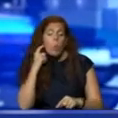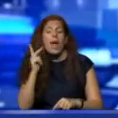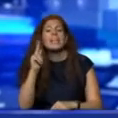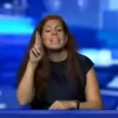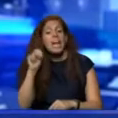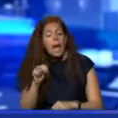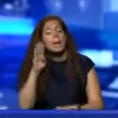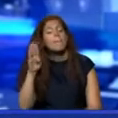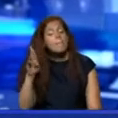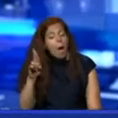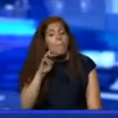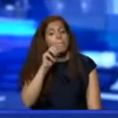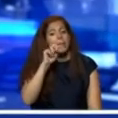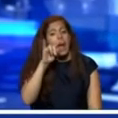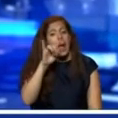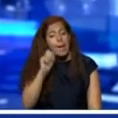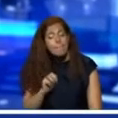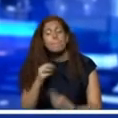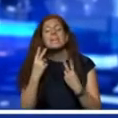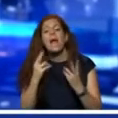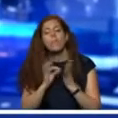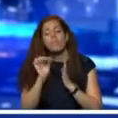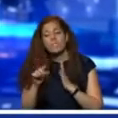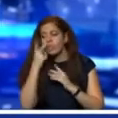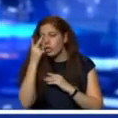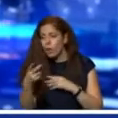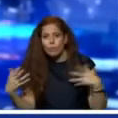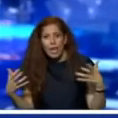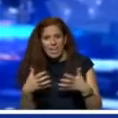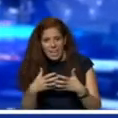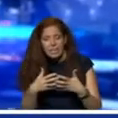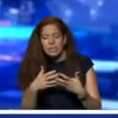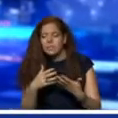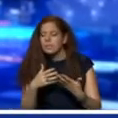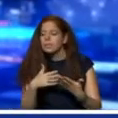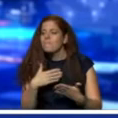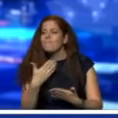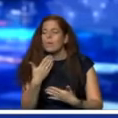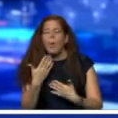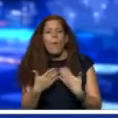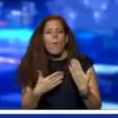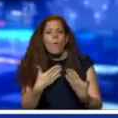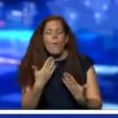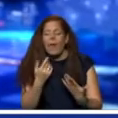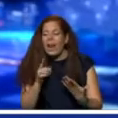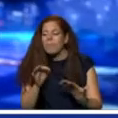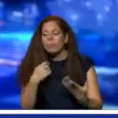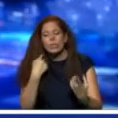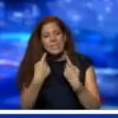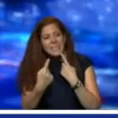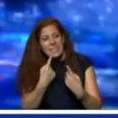בר מנחם, בעיקר בגלל הדבר הזה. וכשראינו שהכנס הולך למקום של